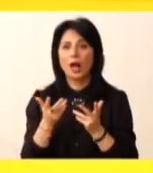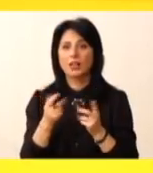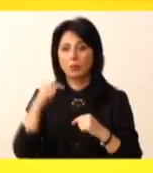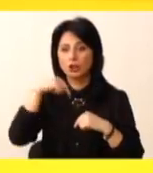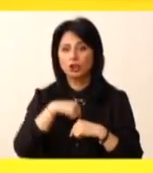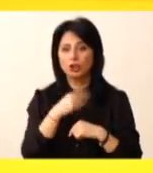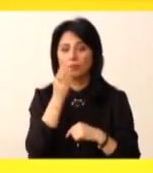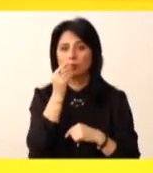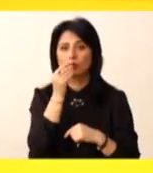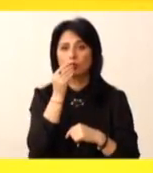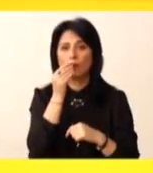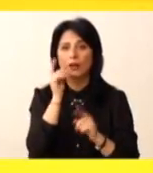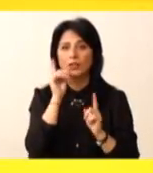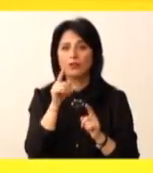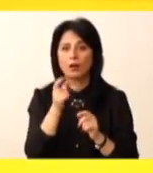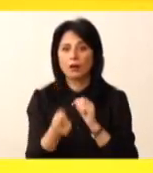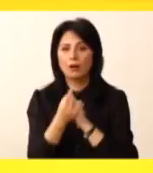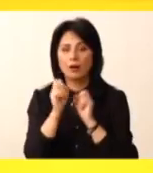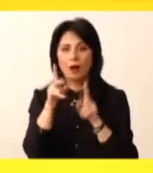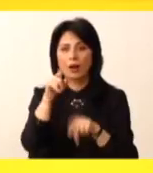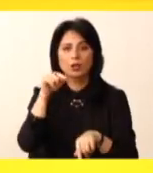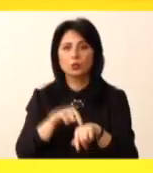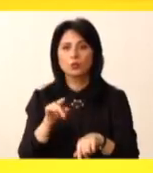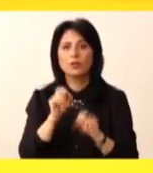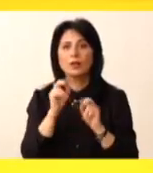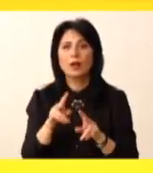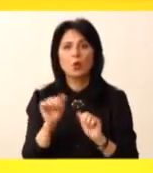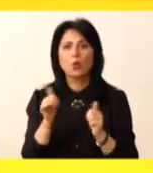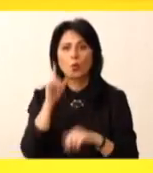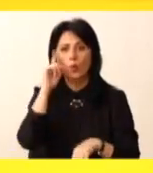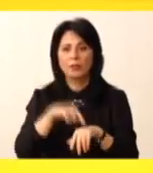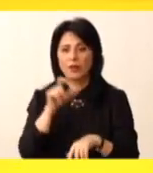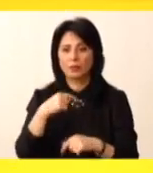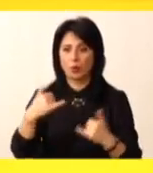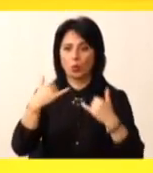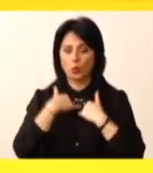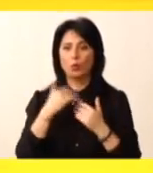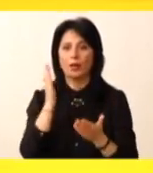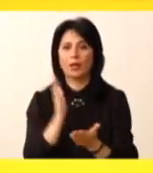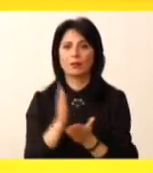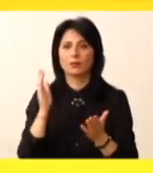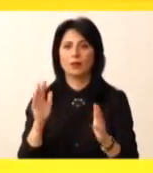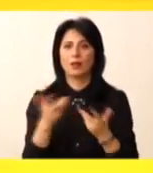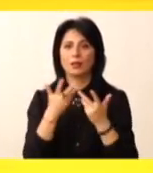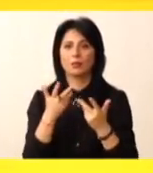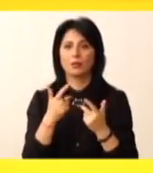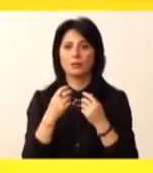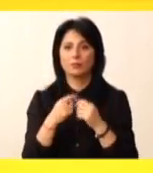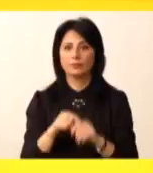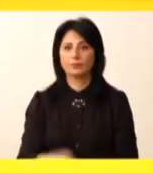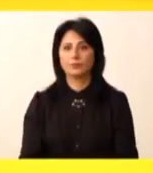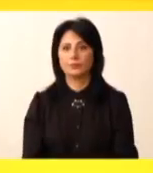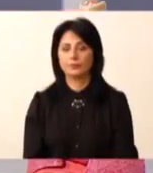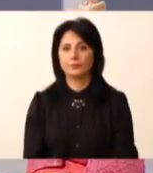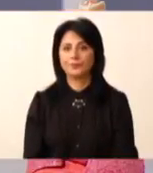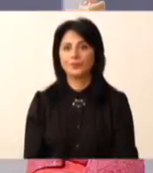რითი შეიძლება იჩინოს თავი ამ პროცესმა? ანუ როგორ მიხვდება ადამიანი, რომ შეიძლება მას აქვს აუტოიმუნური